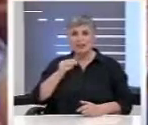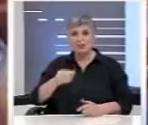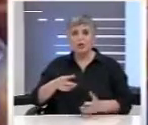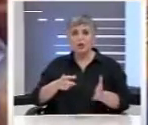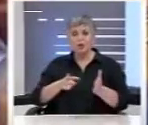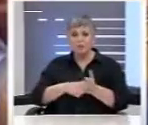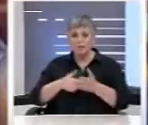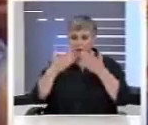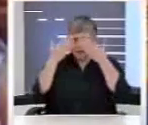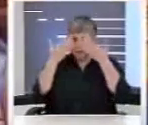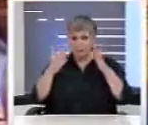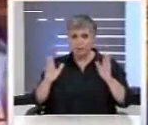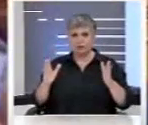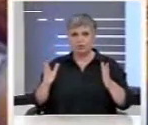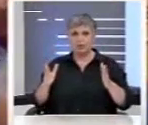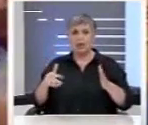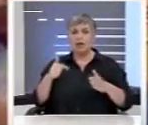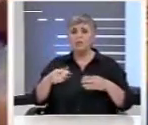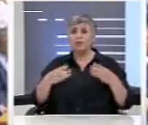ανοιχτόμυαλη, ανοιχτόκαρδη θεώρηση.